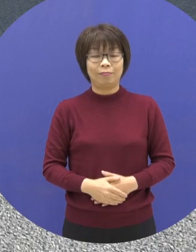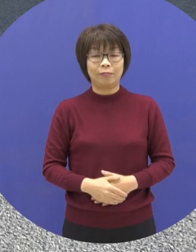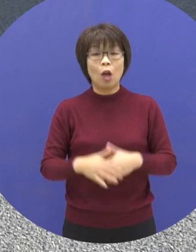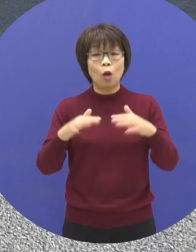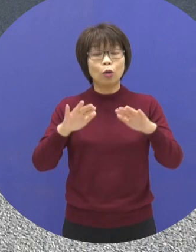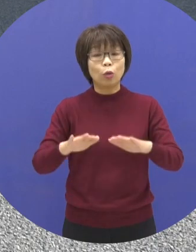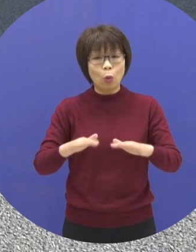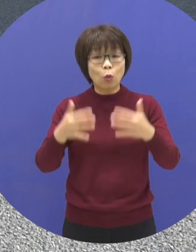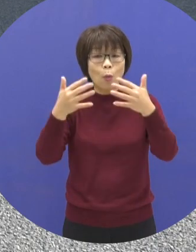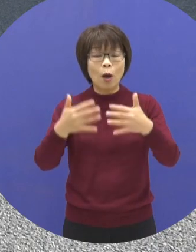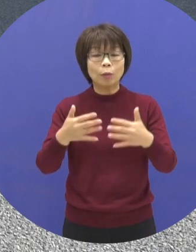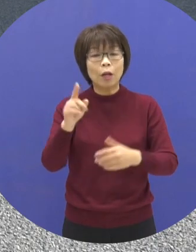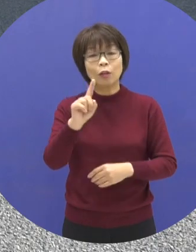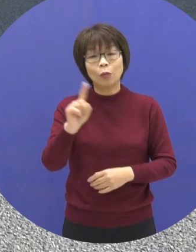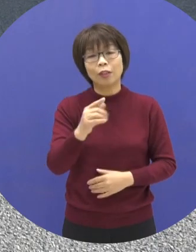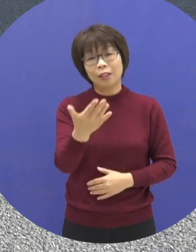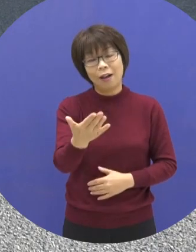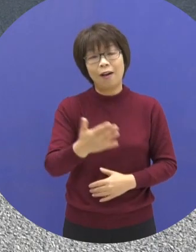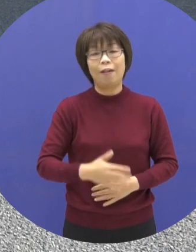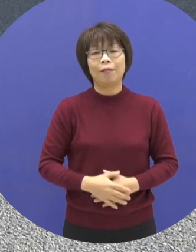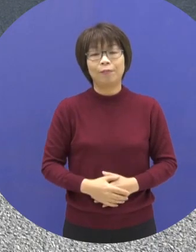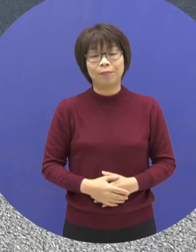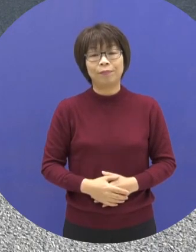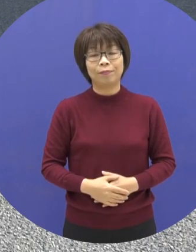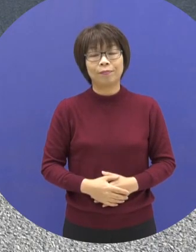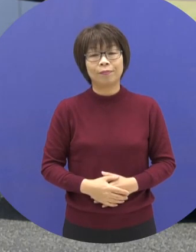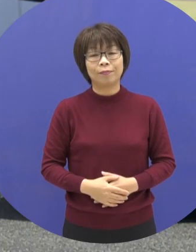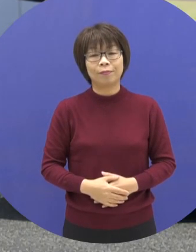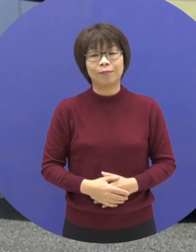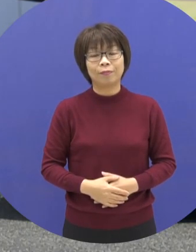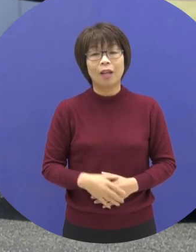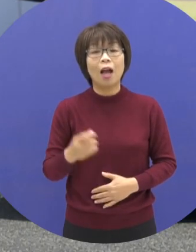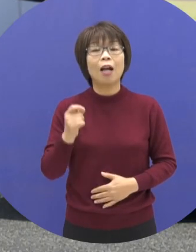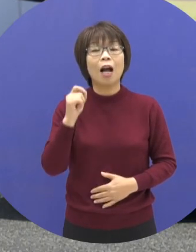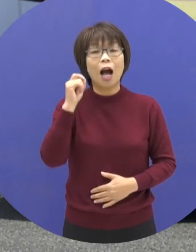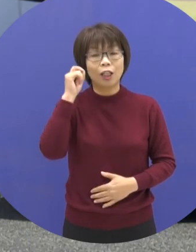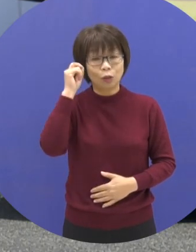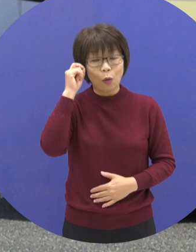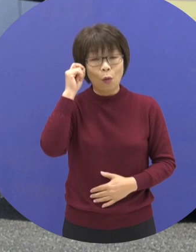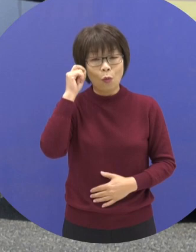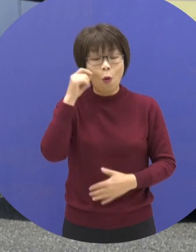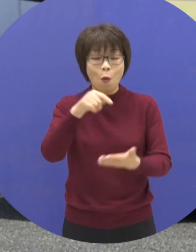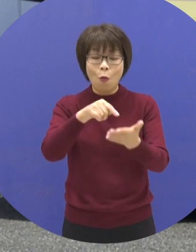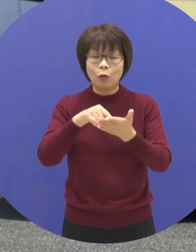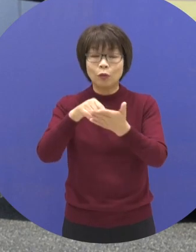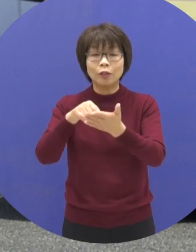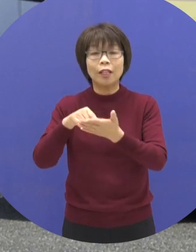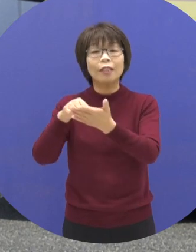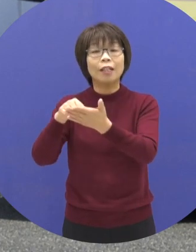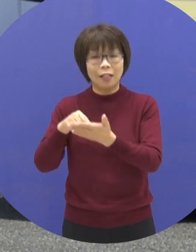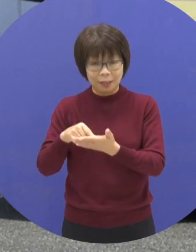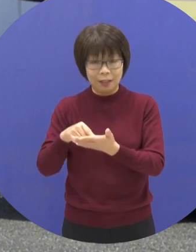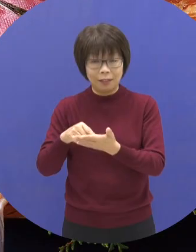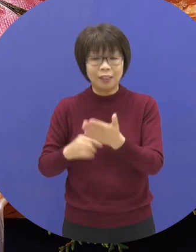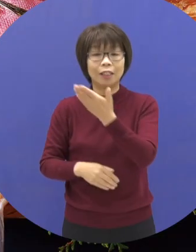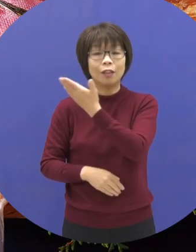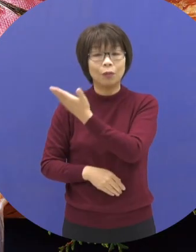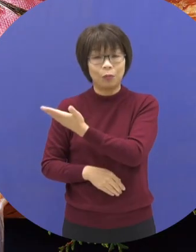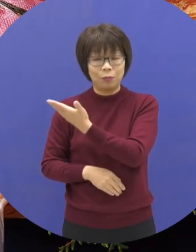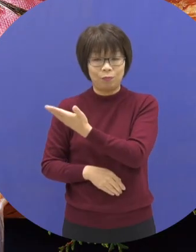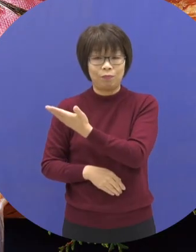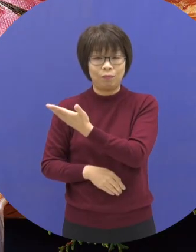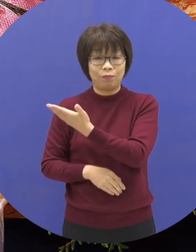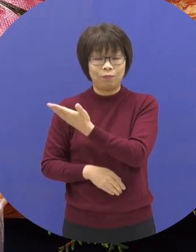今回のぷらっと最初はいかがでしたか番組の感想を送っていただいた方の中から高級